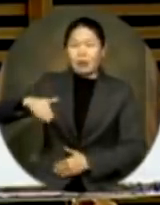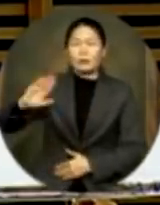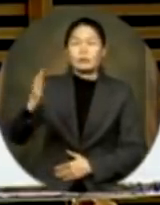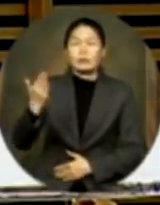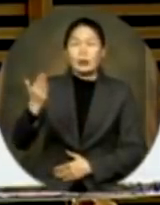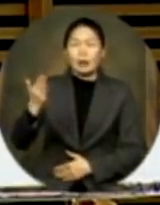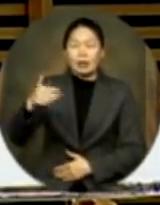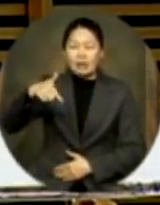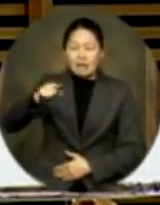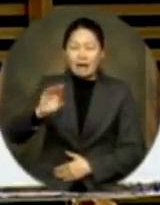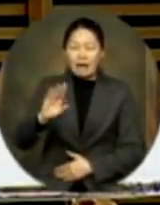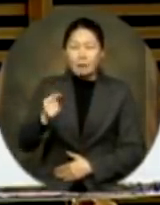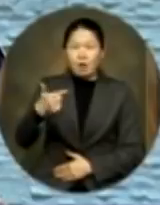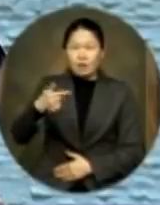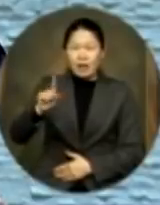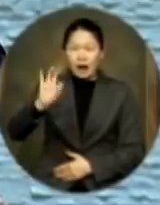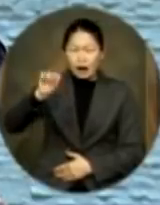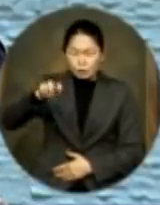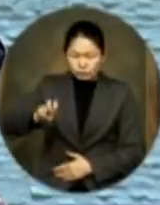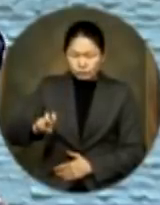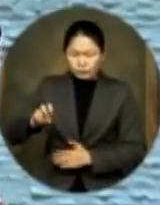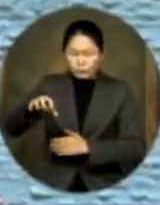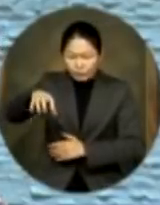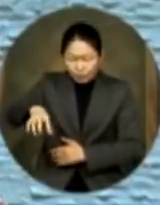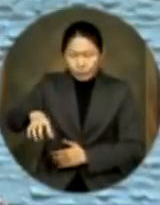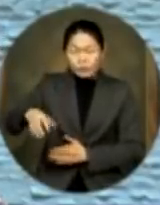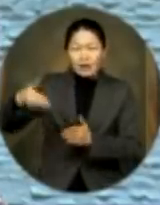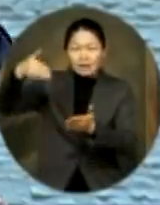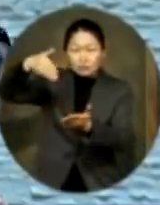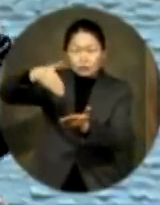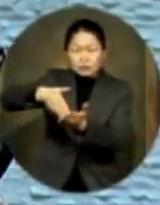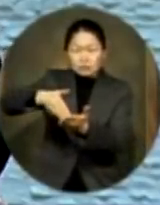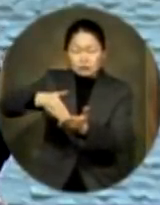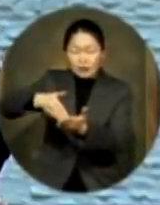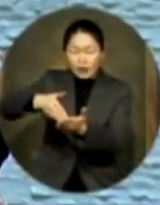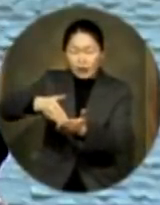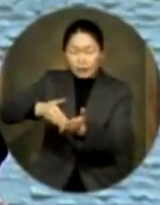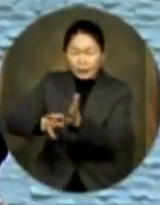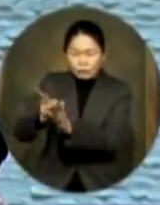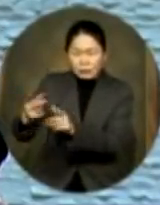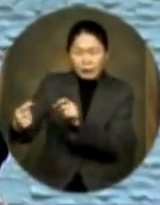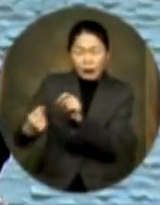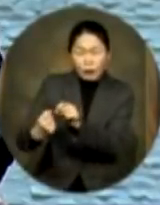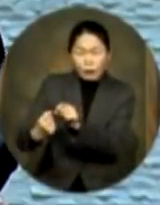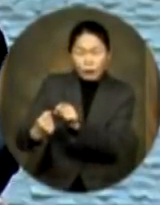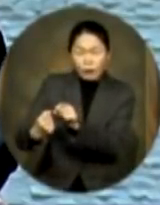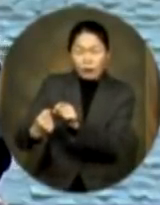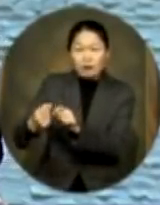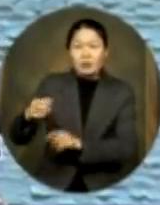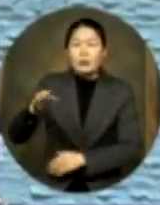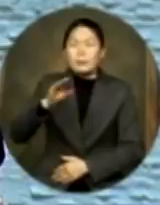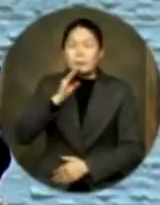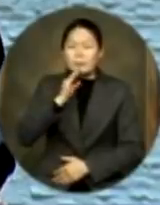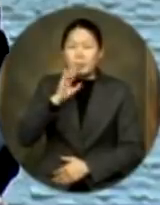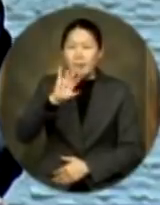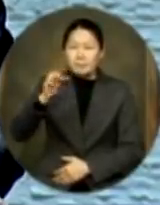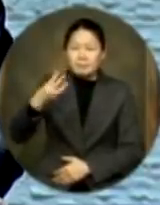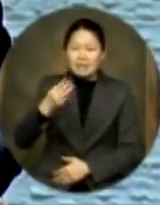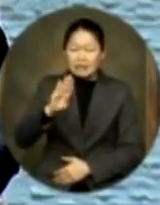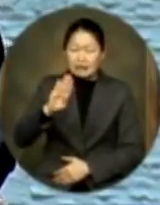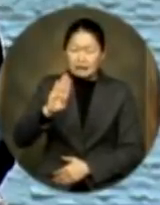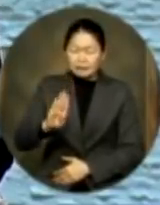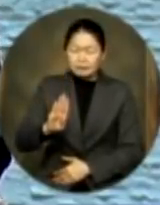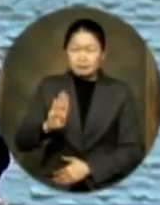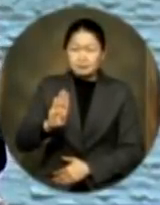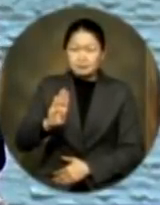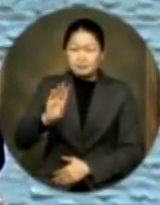제가 브라운 까지 왔어요 이젠 예루살렘의 바로 알 눈 앞에까지 온 거죠 빌립 집사님 집에서